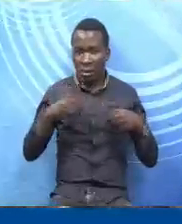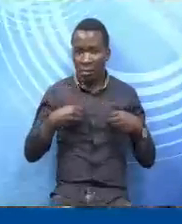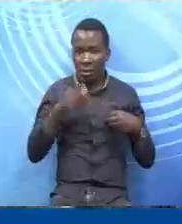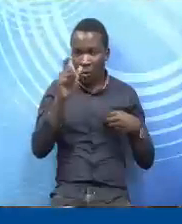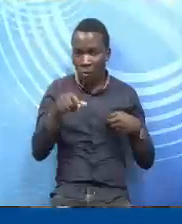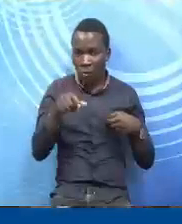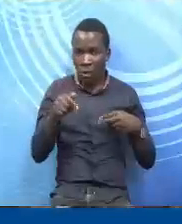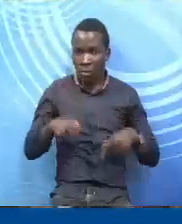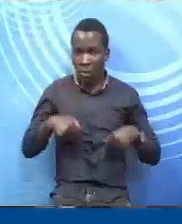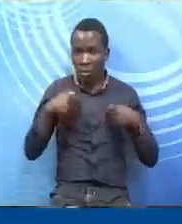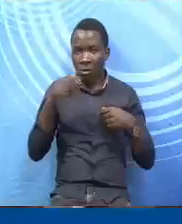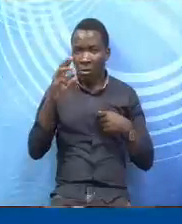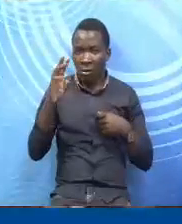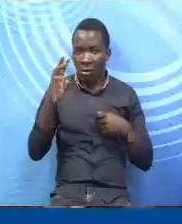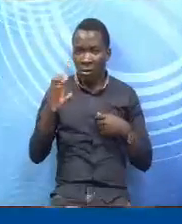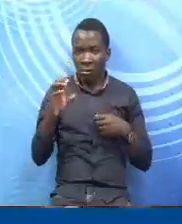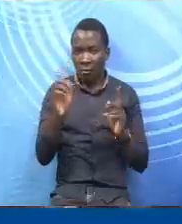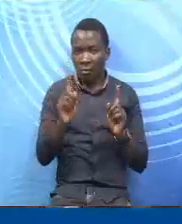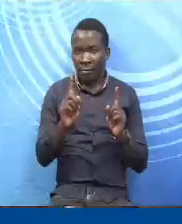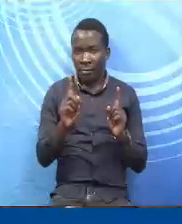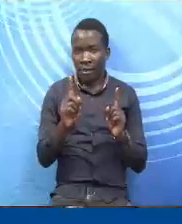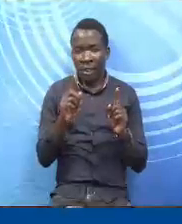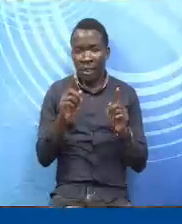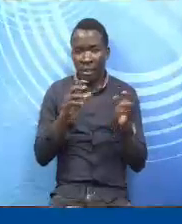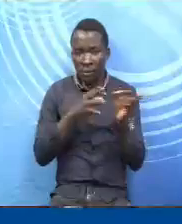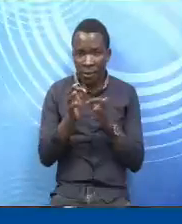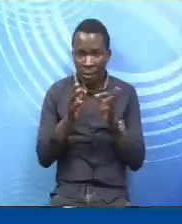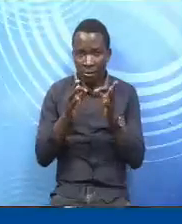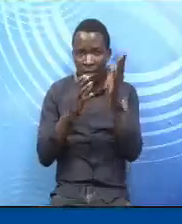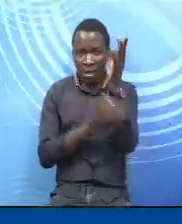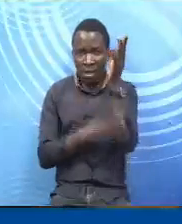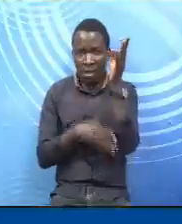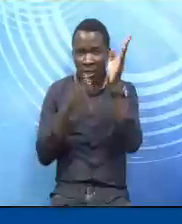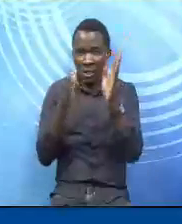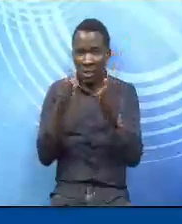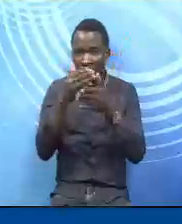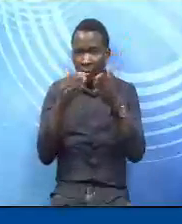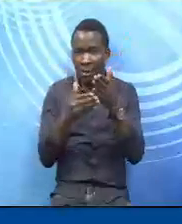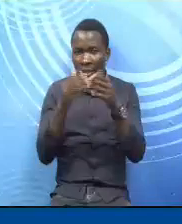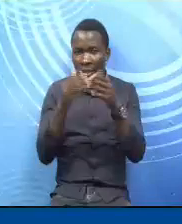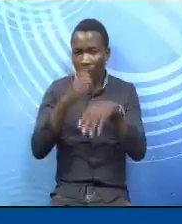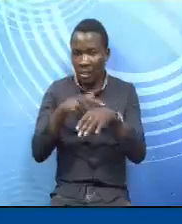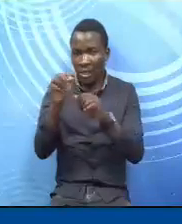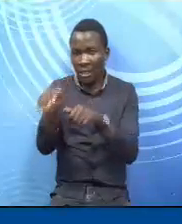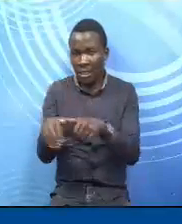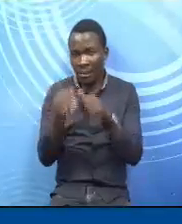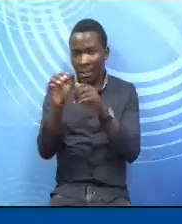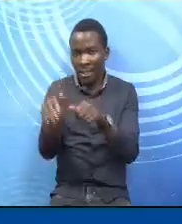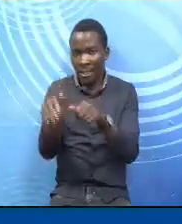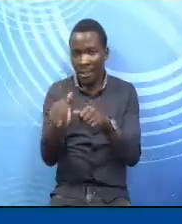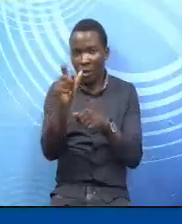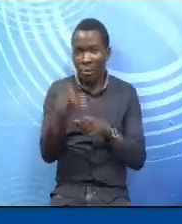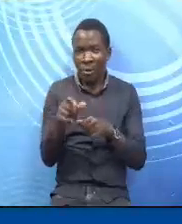ubwiherero nibyo nanasobanuraga ko n'abatishoboye memo tujya tububakira mu miganda uretse n'uwaba